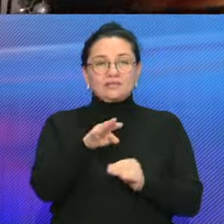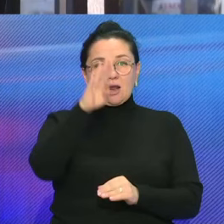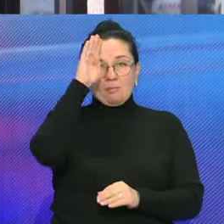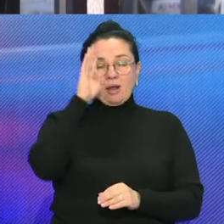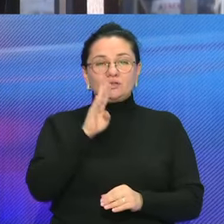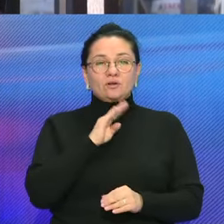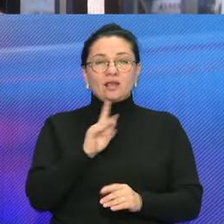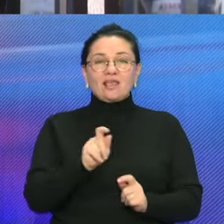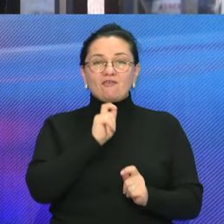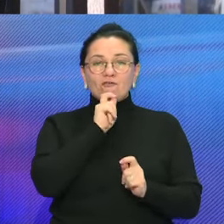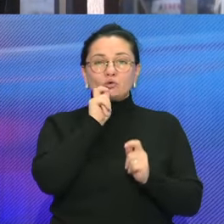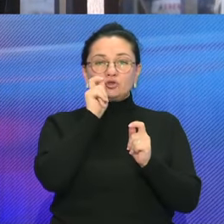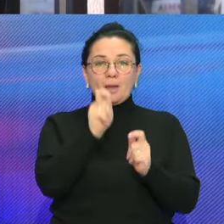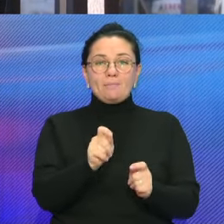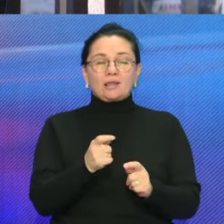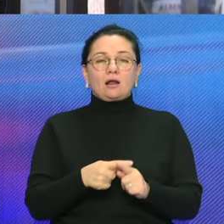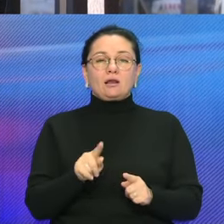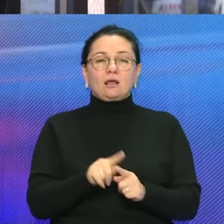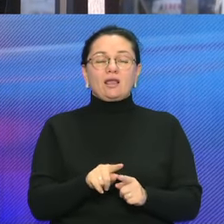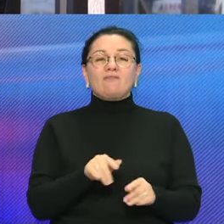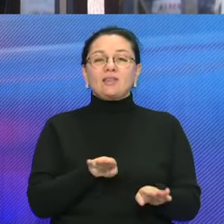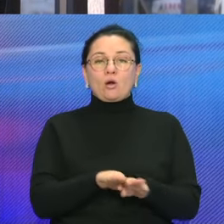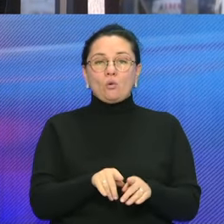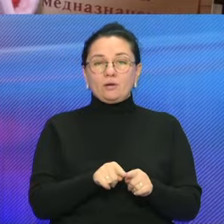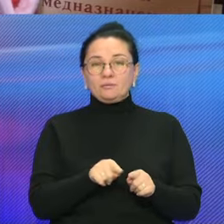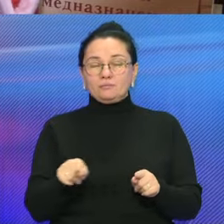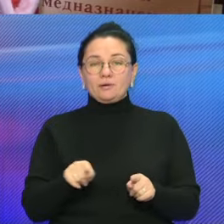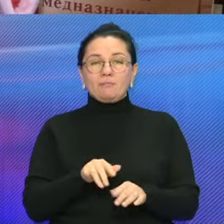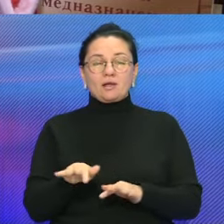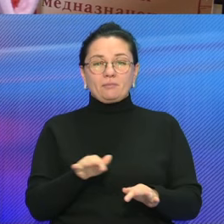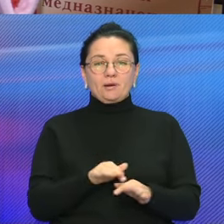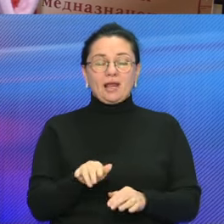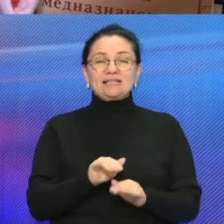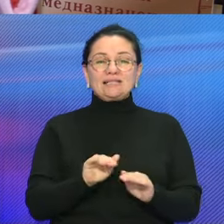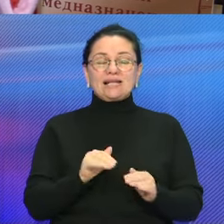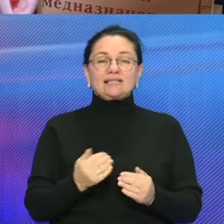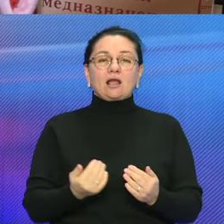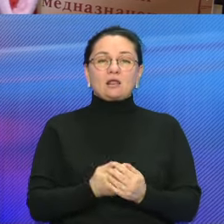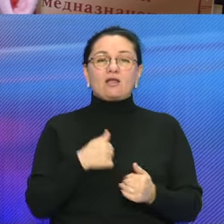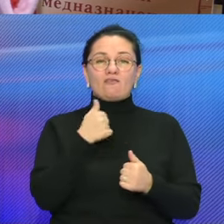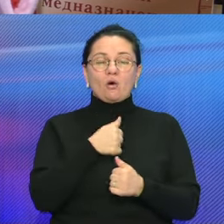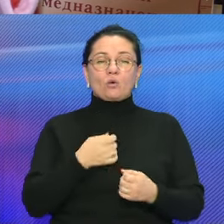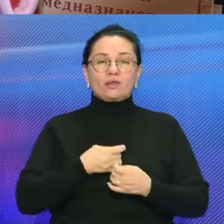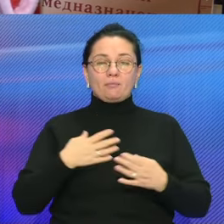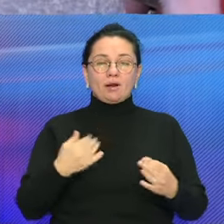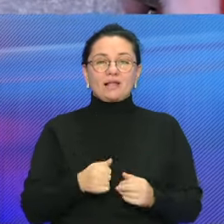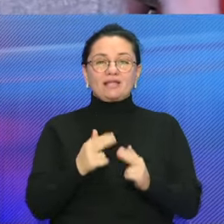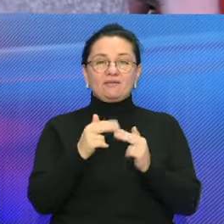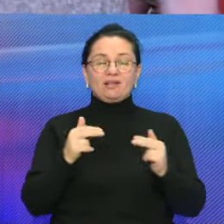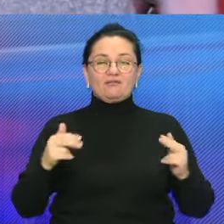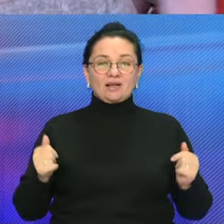им подарунки. У час акции «Наши дети» запланована доброчинное детячее новогоднее свято у Палацы Республики